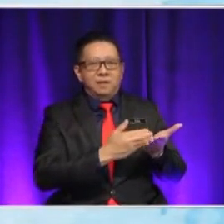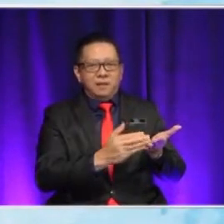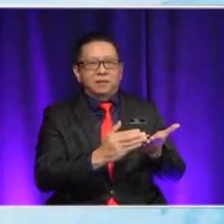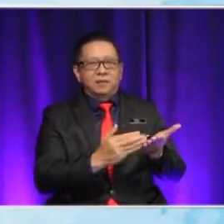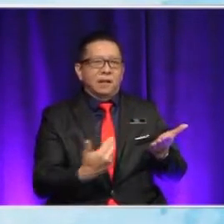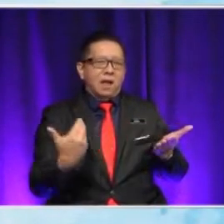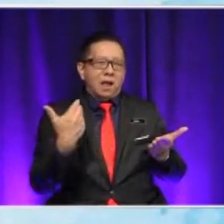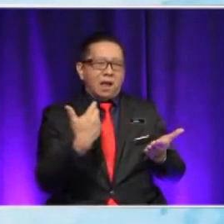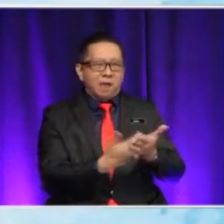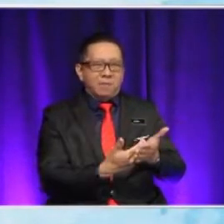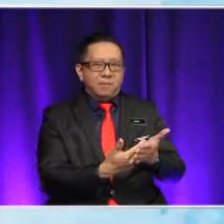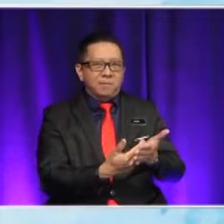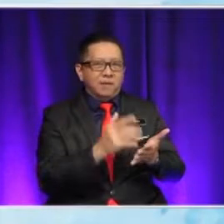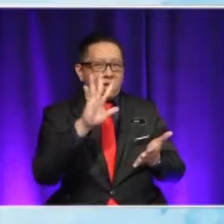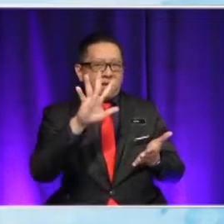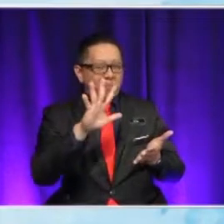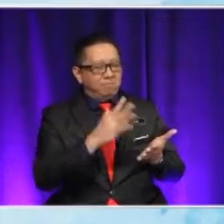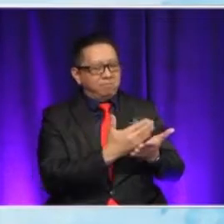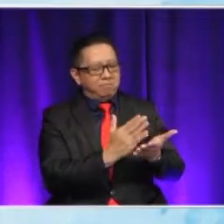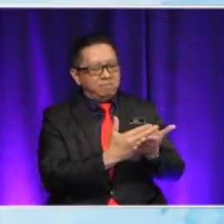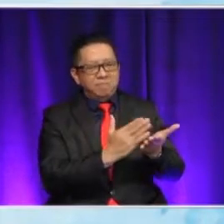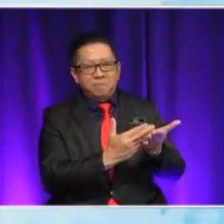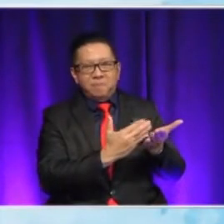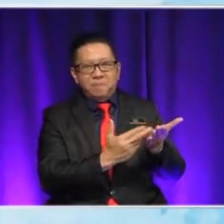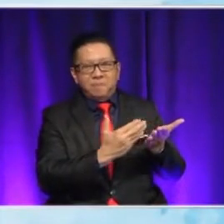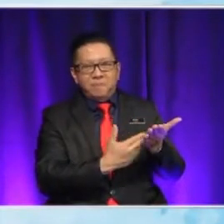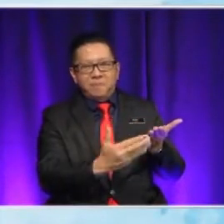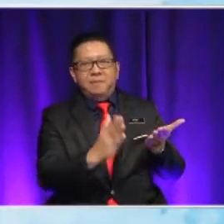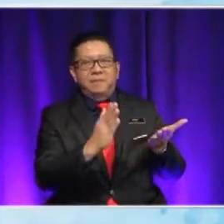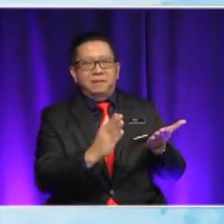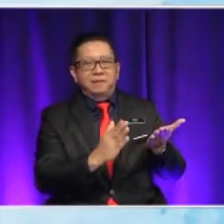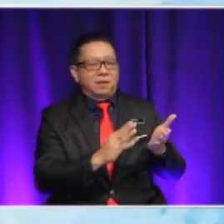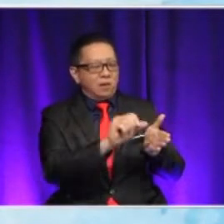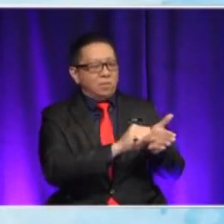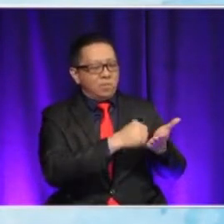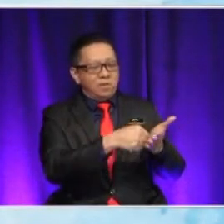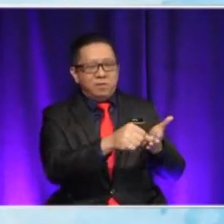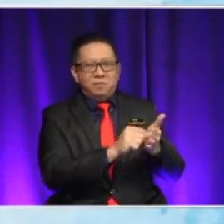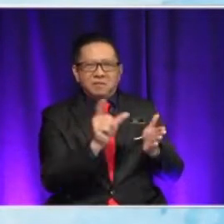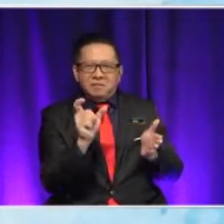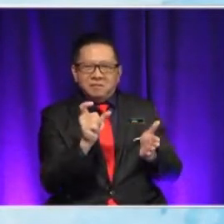cekgu 5 kalisapu Dah xiaoha by Vincent sapu banyak wayang tahiyatnya